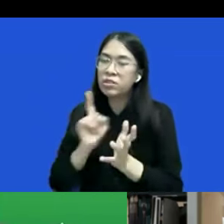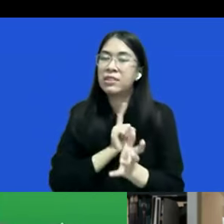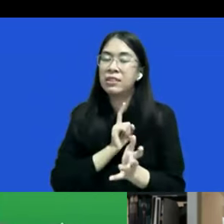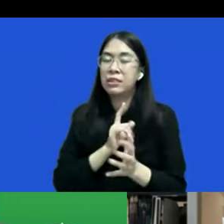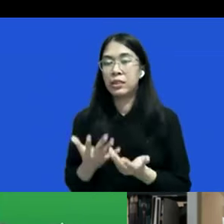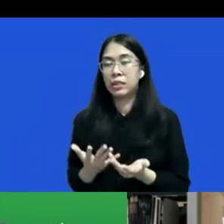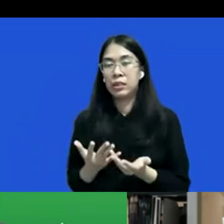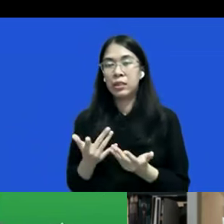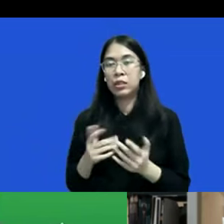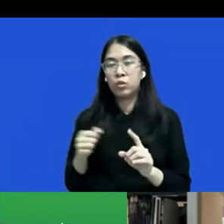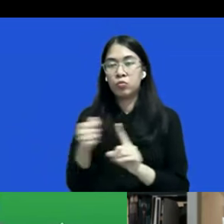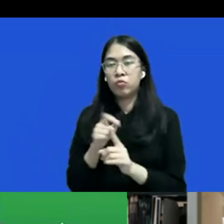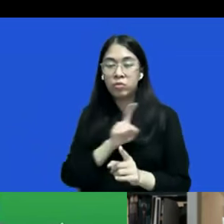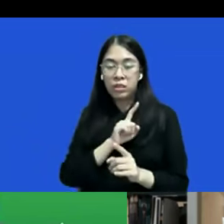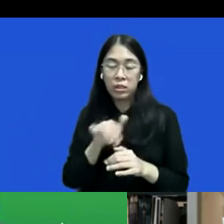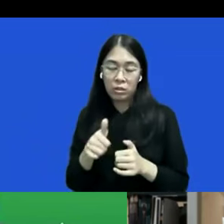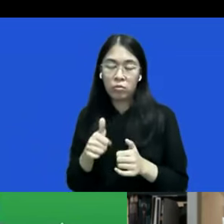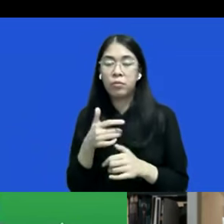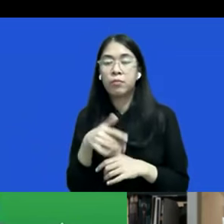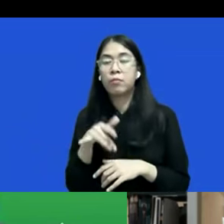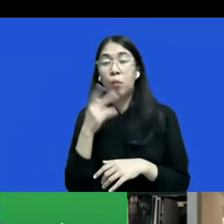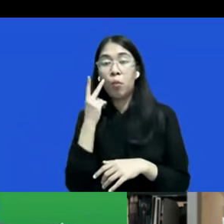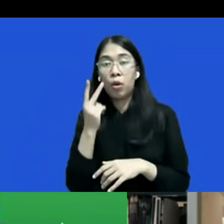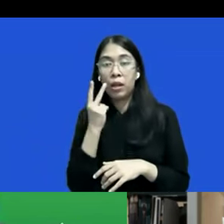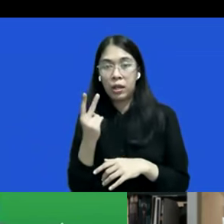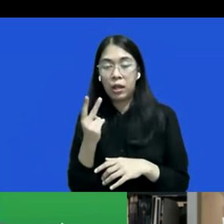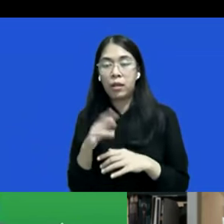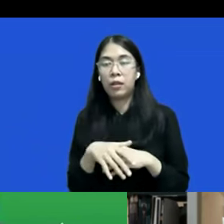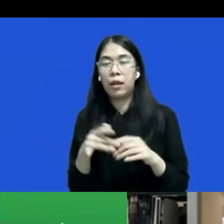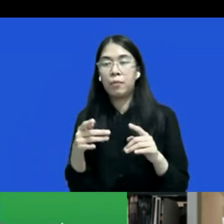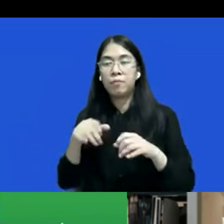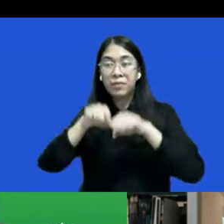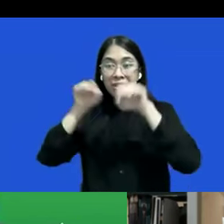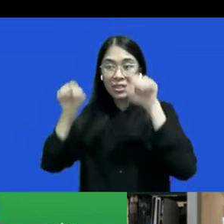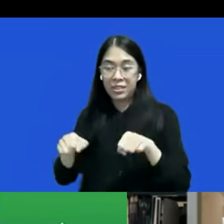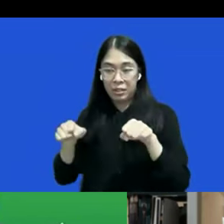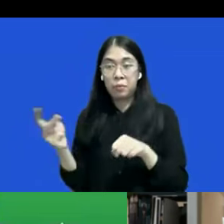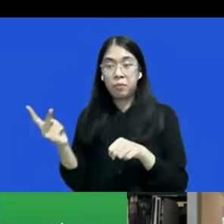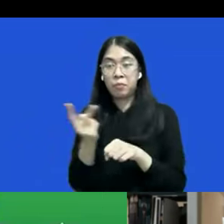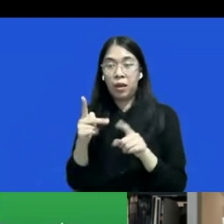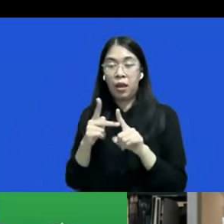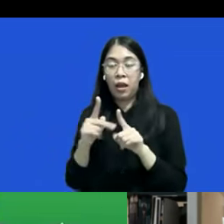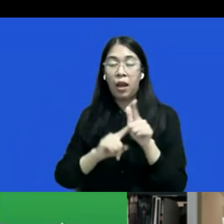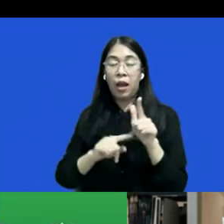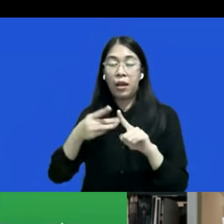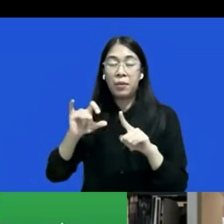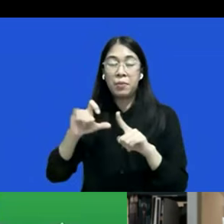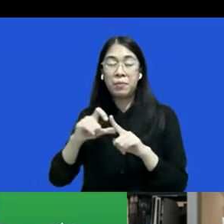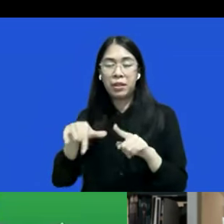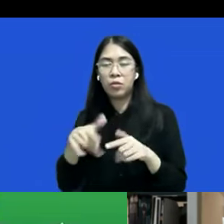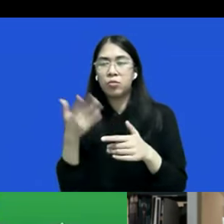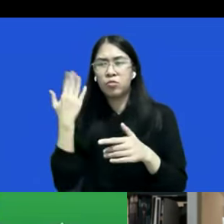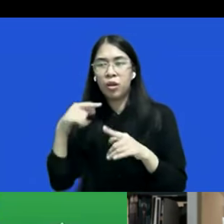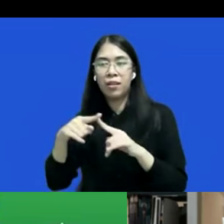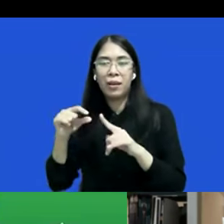Itu private prosecution terjadi. Dan sebenarnya kalau kita mau lihat sistem hybridnya, kita dulu pernah bikin TPF Munir kan,